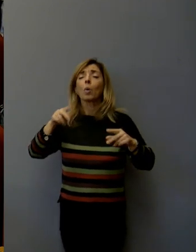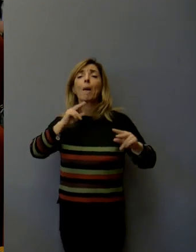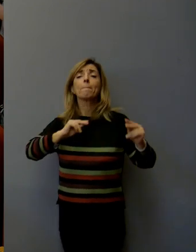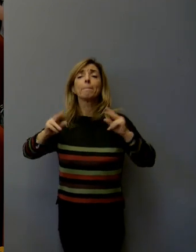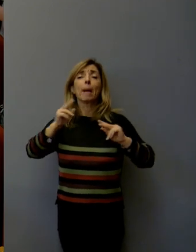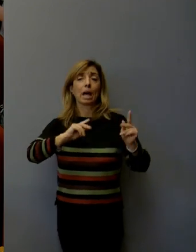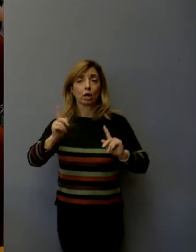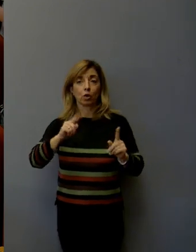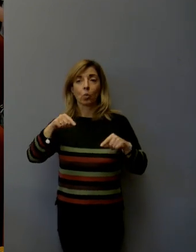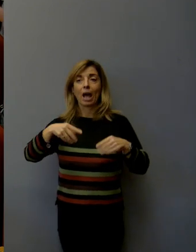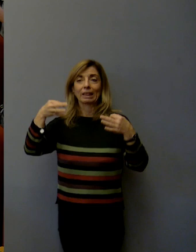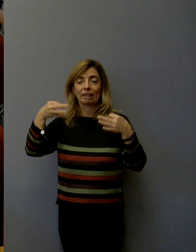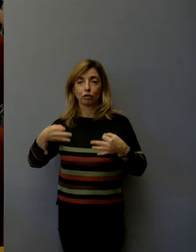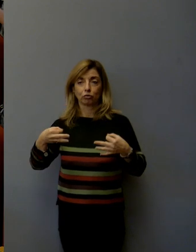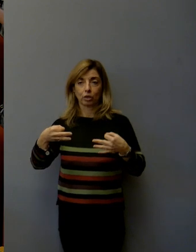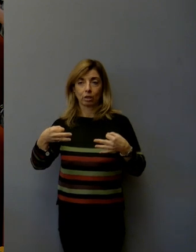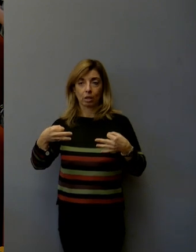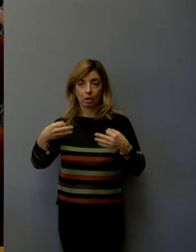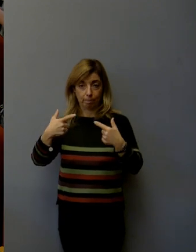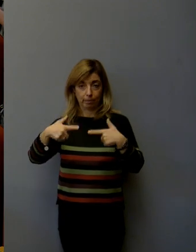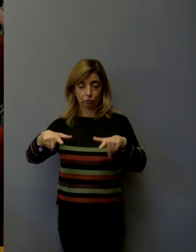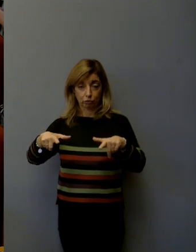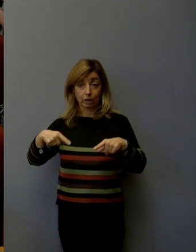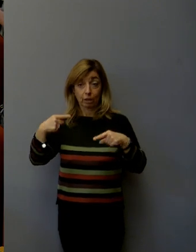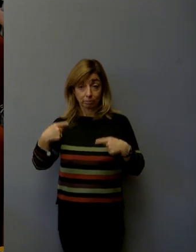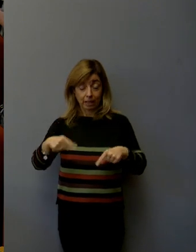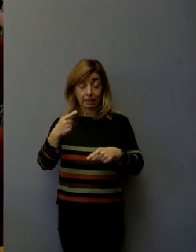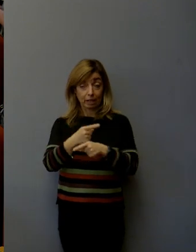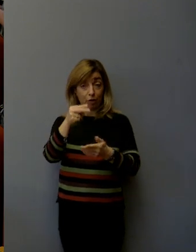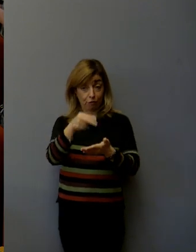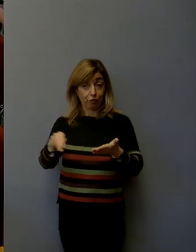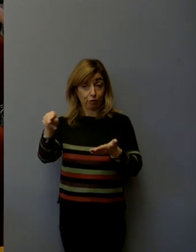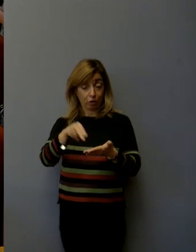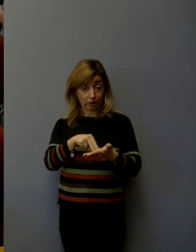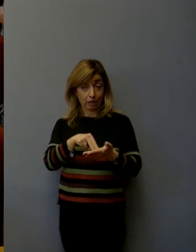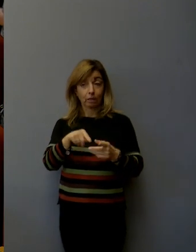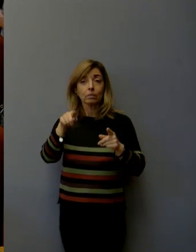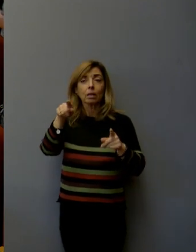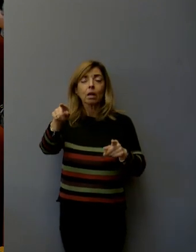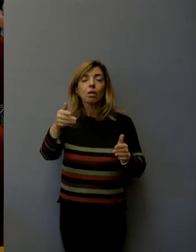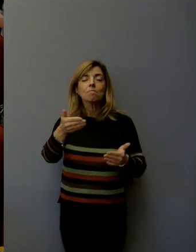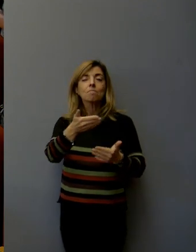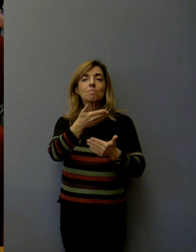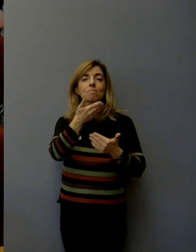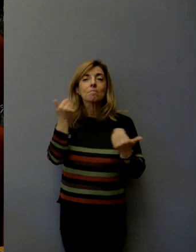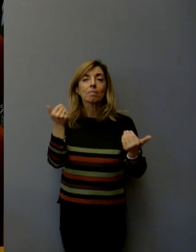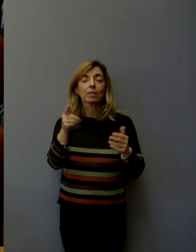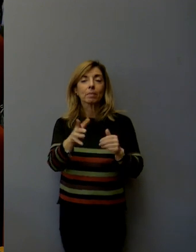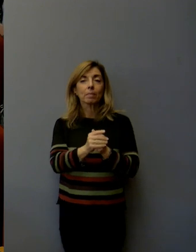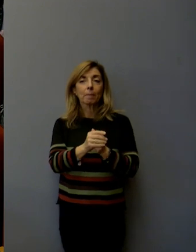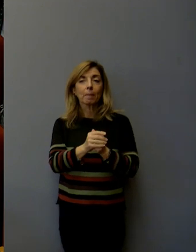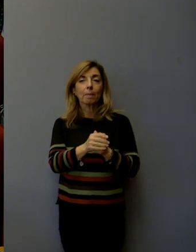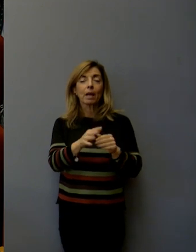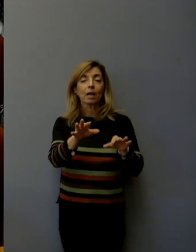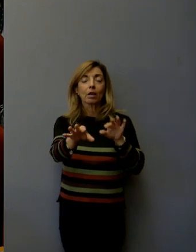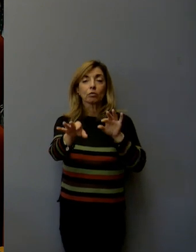qui a decidere per la città Ok ecco detto questo lei ha omesso il fatto di nominare